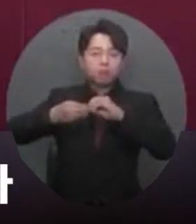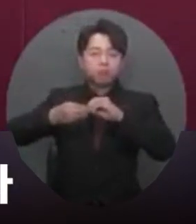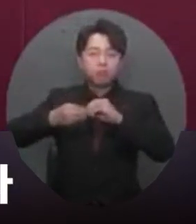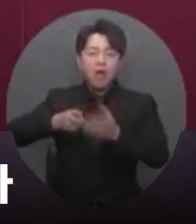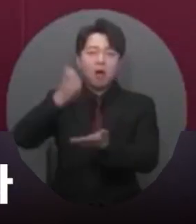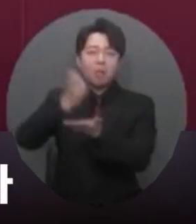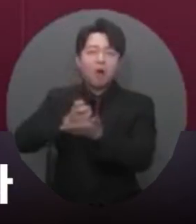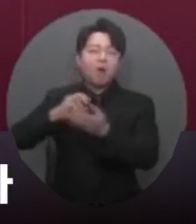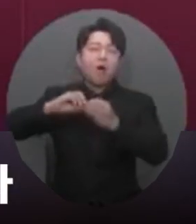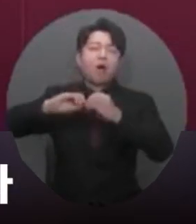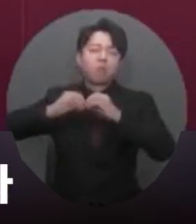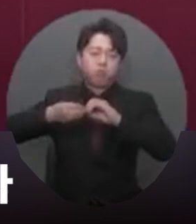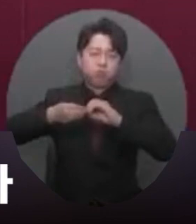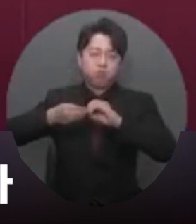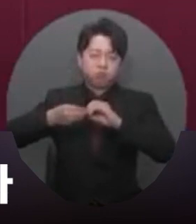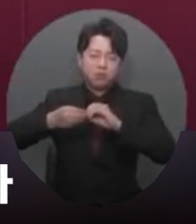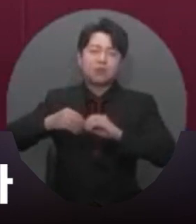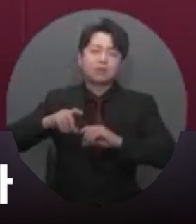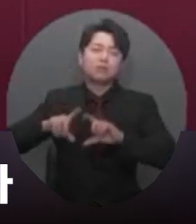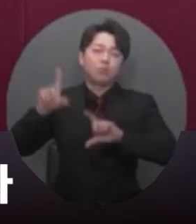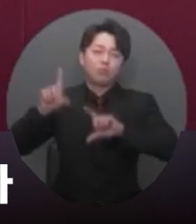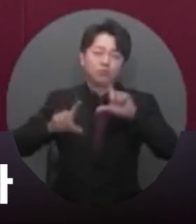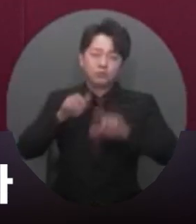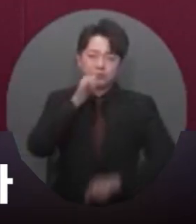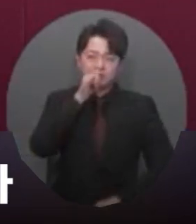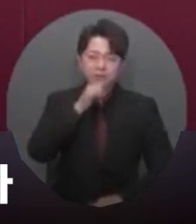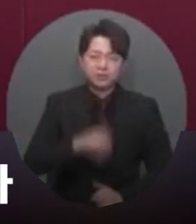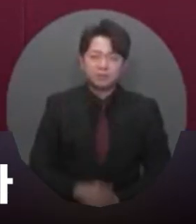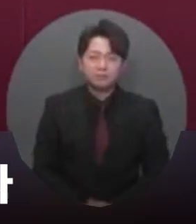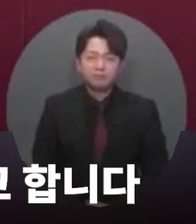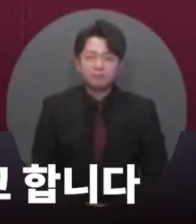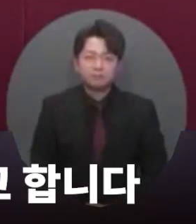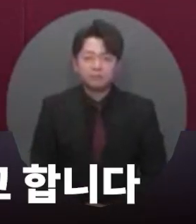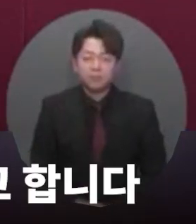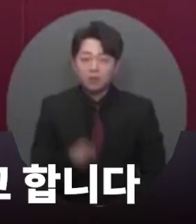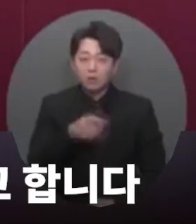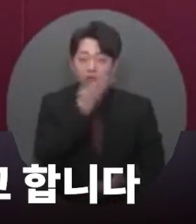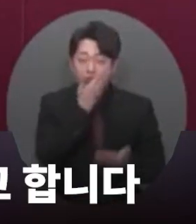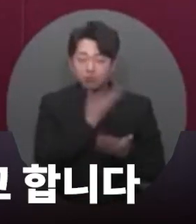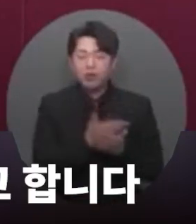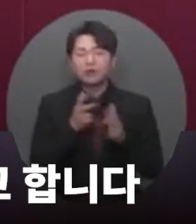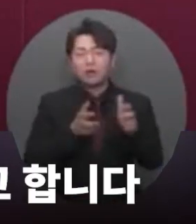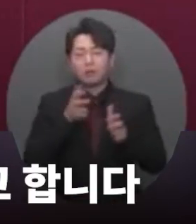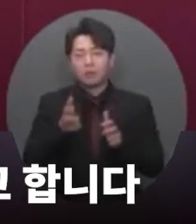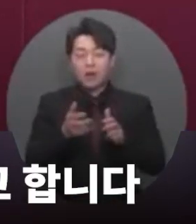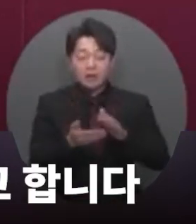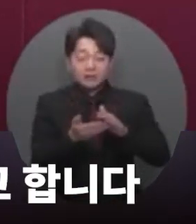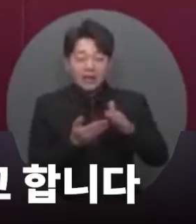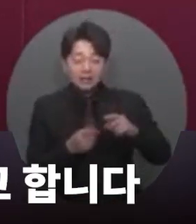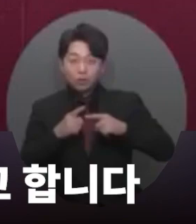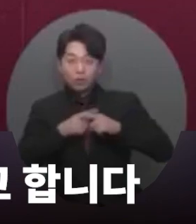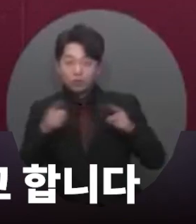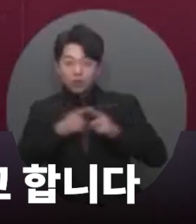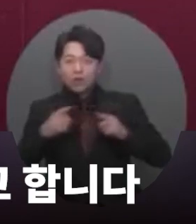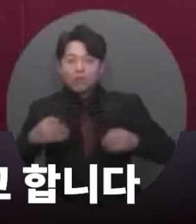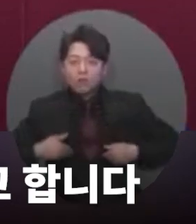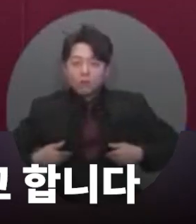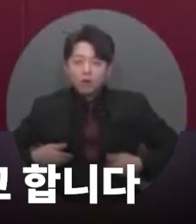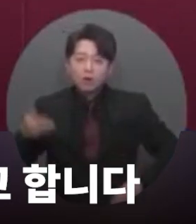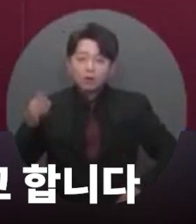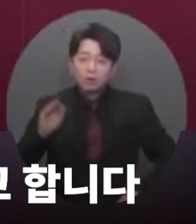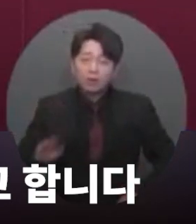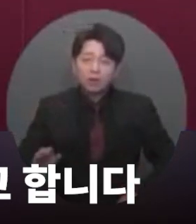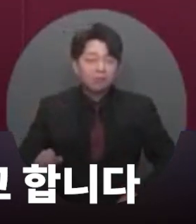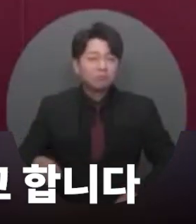최대 30조 예산이 소요되는 백년대계 국책사업 입니다 찾은 타 장점도 사는 간소하고 예비타당성 조사는 면